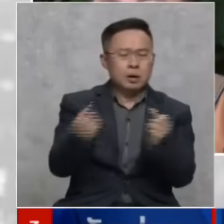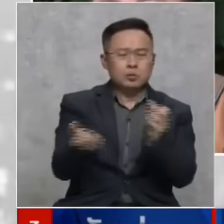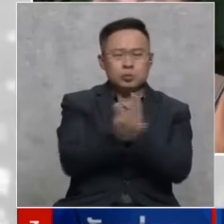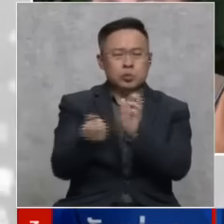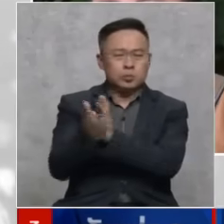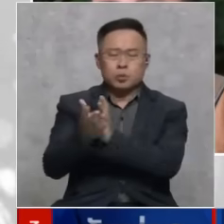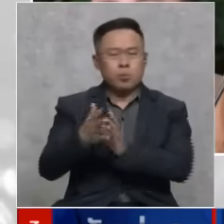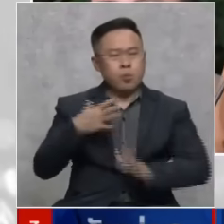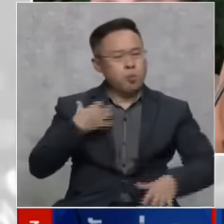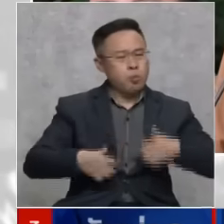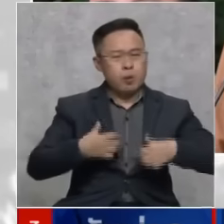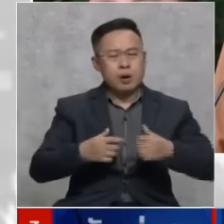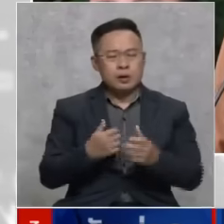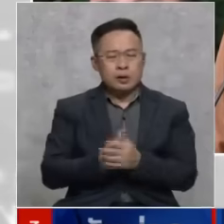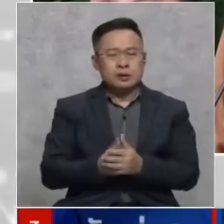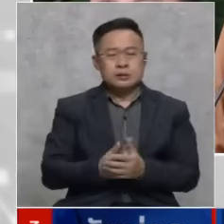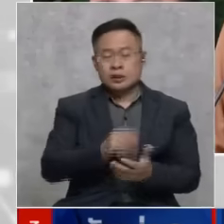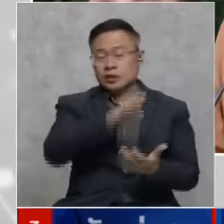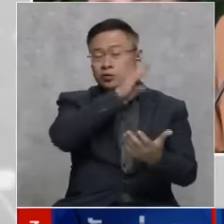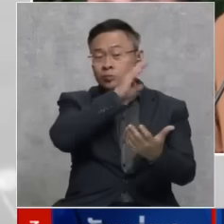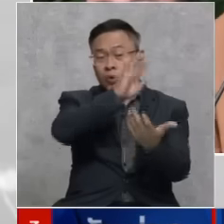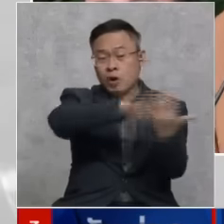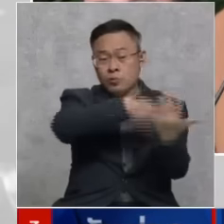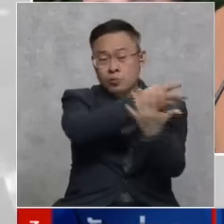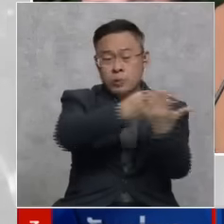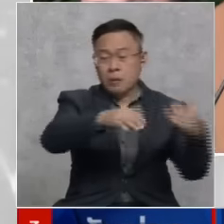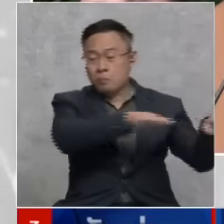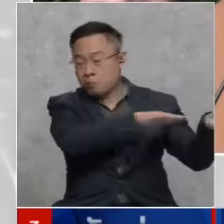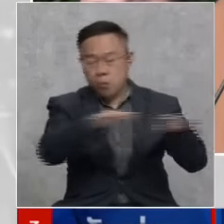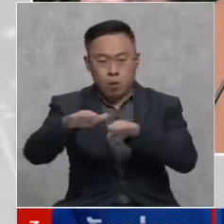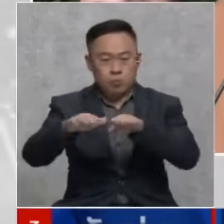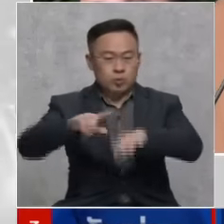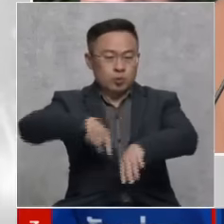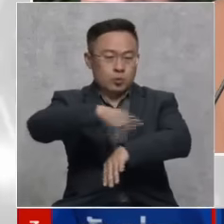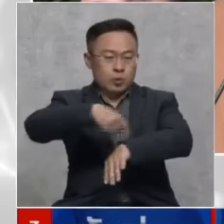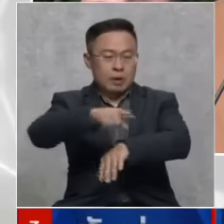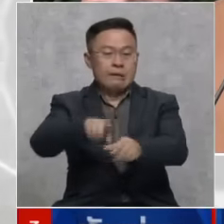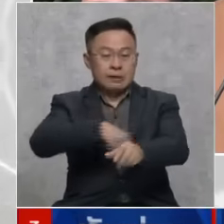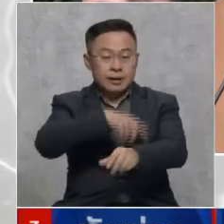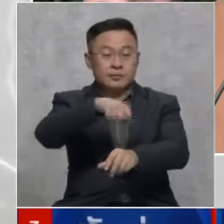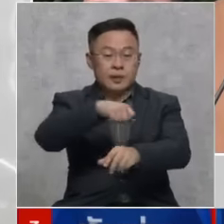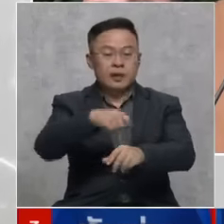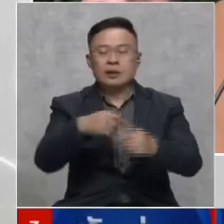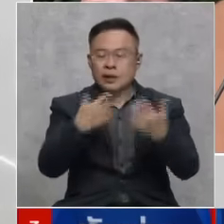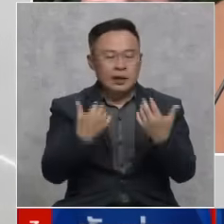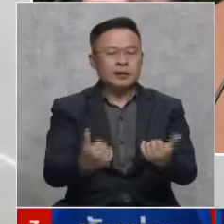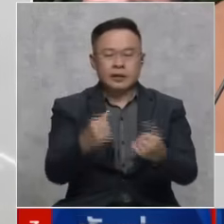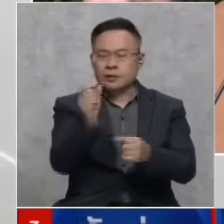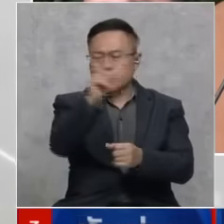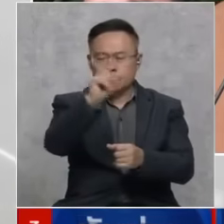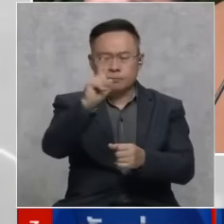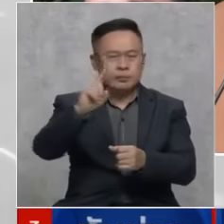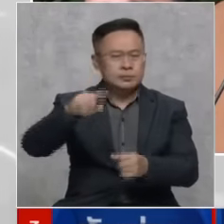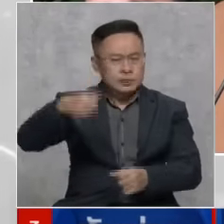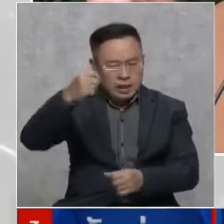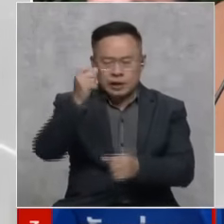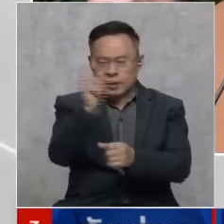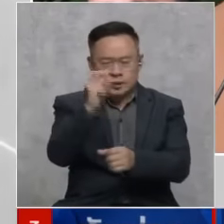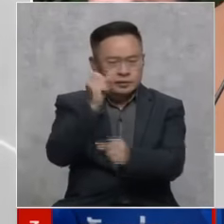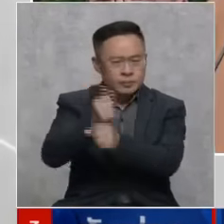จะต้องคอยประกาศให้เป็นแผนใหญ่แล้วก็ให้พี่น้องทราบอะไรทำได้จะทำก่อนครับขอ